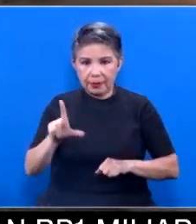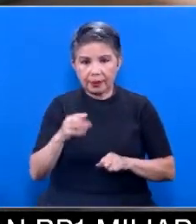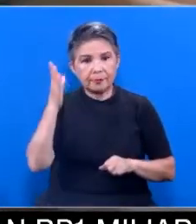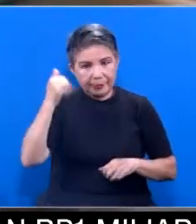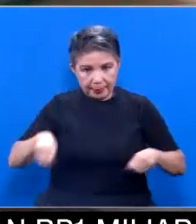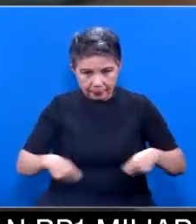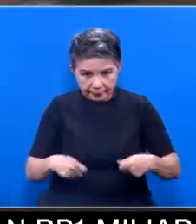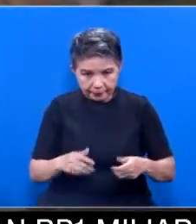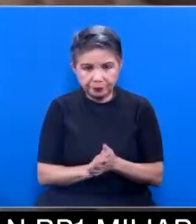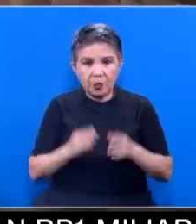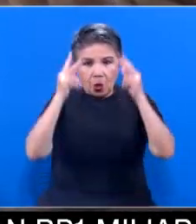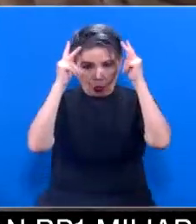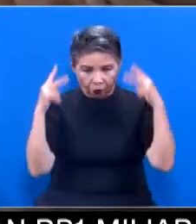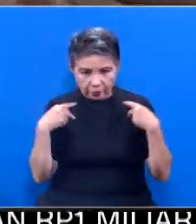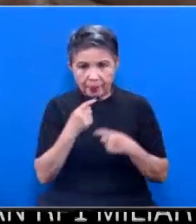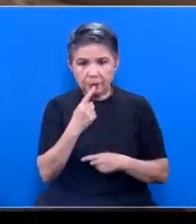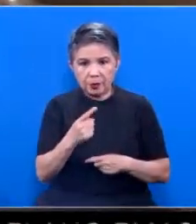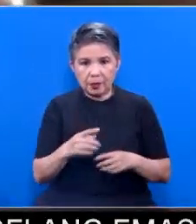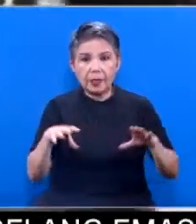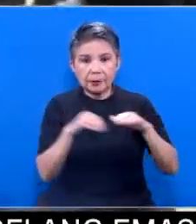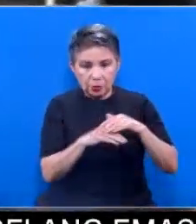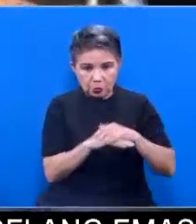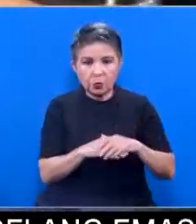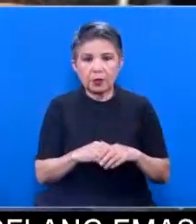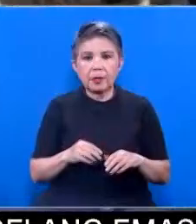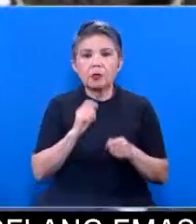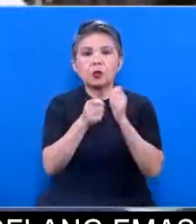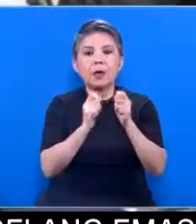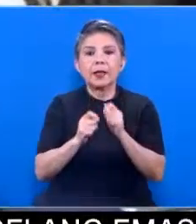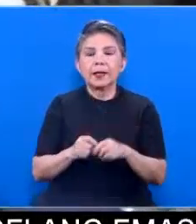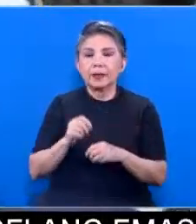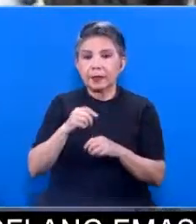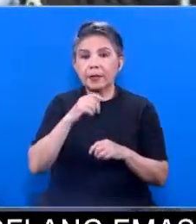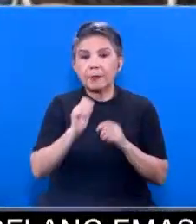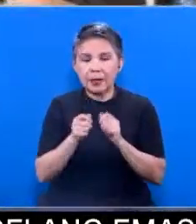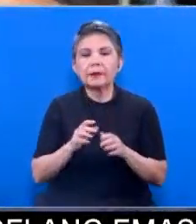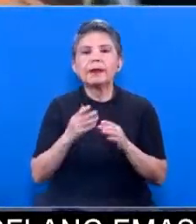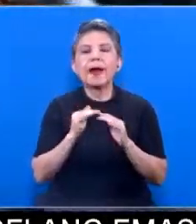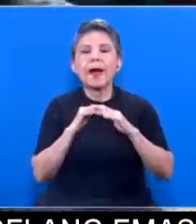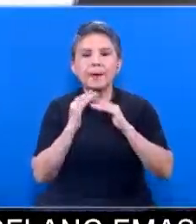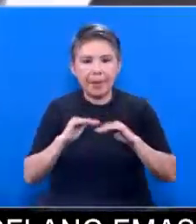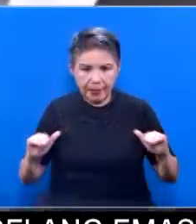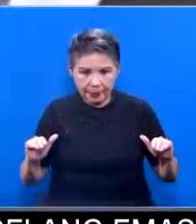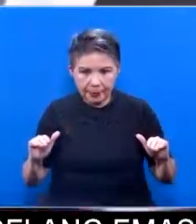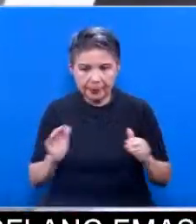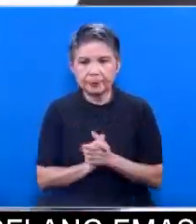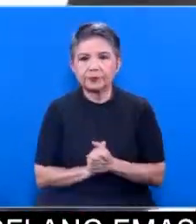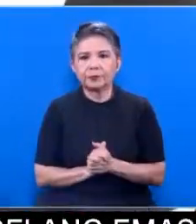goreng. Hovifah pun memastikan, stok minyak goreng pada Ramadan dan Lebaran aman karena bahan baku minyak goreng tidak